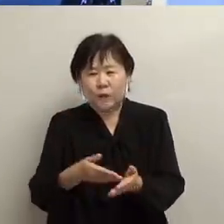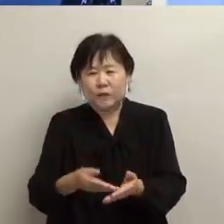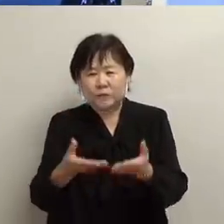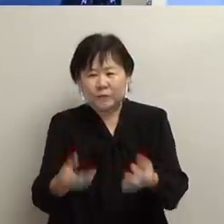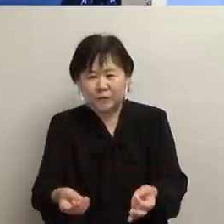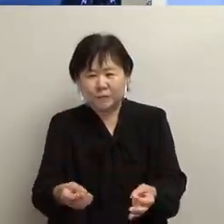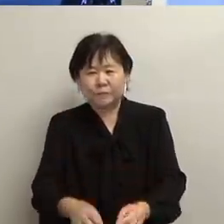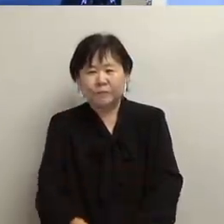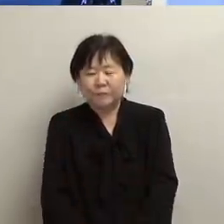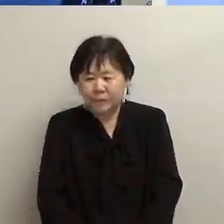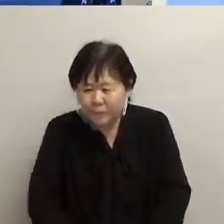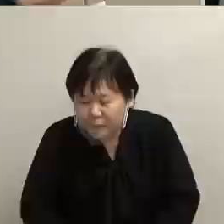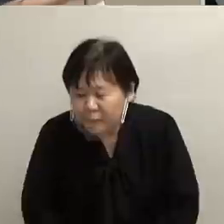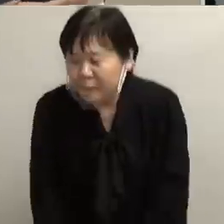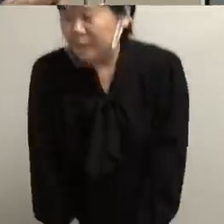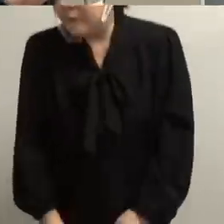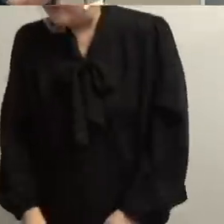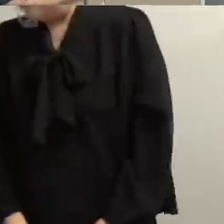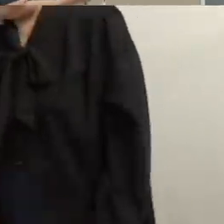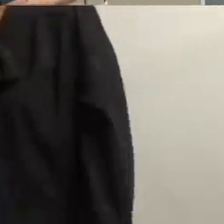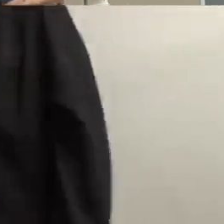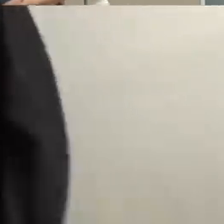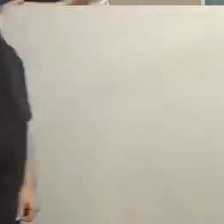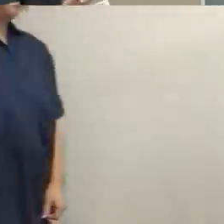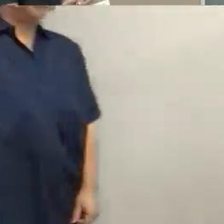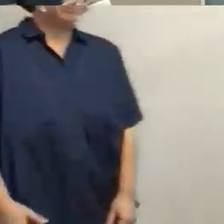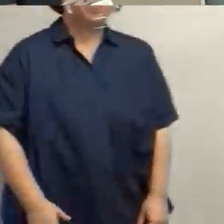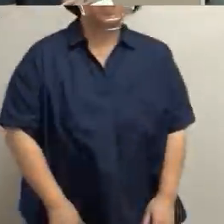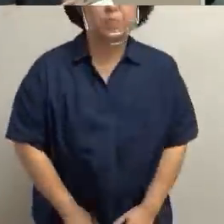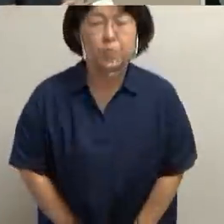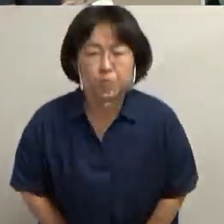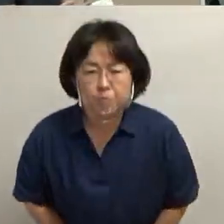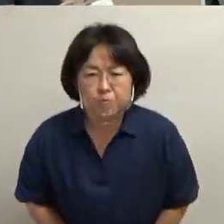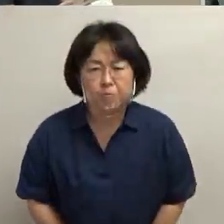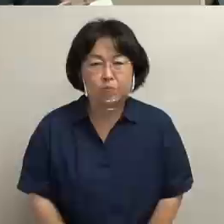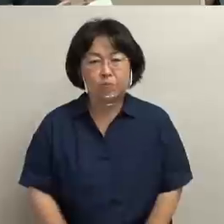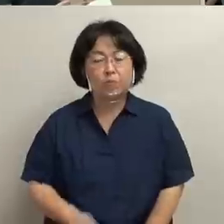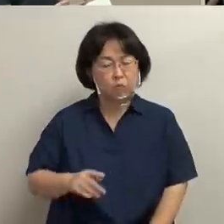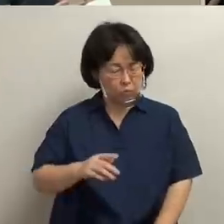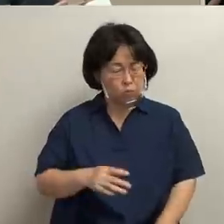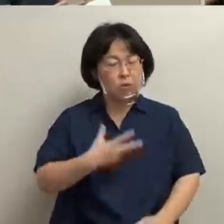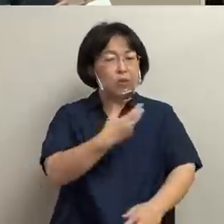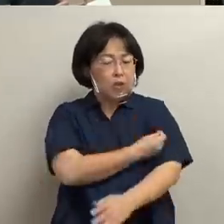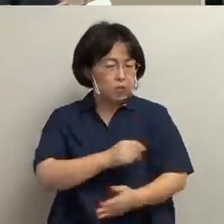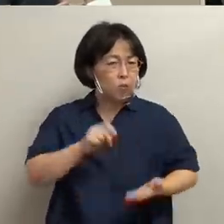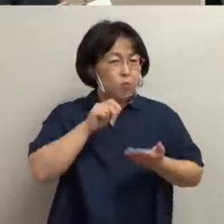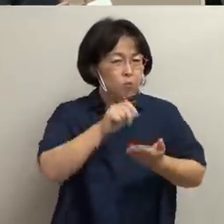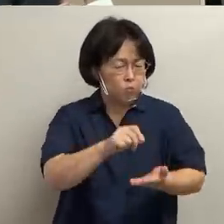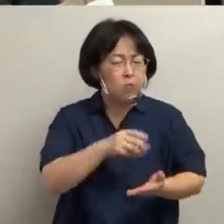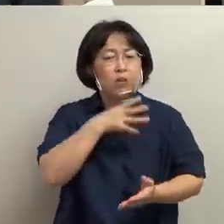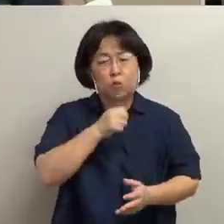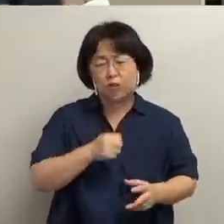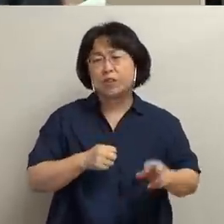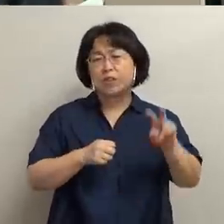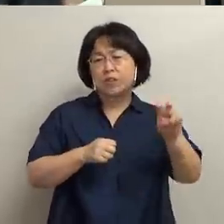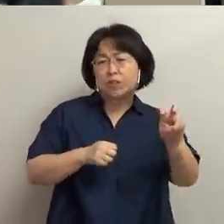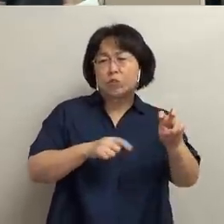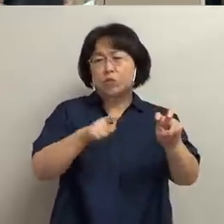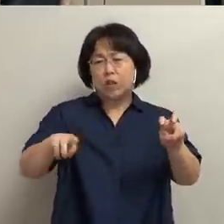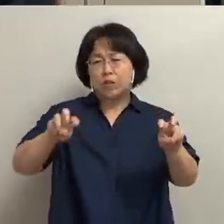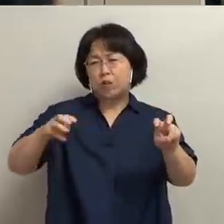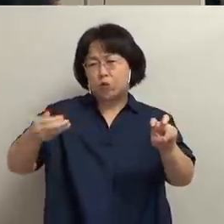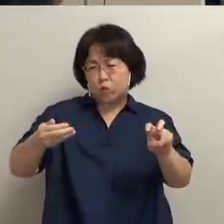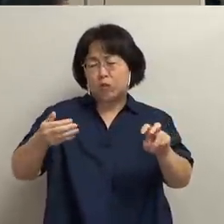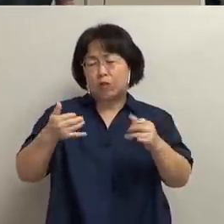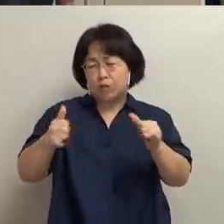ます今治療者ってのはこれはに高くは20代30代だけっていうことでそれを絞ってやらないと意味がないと思いますはいわかりまし